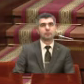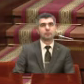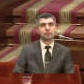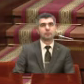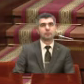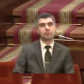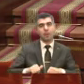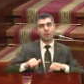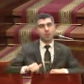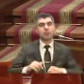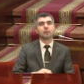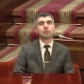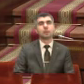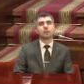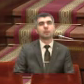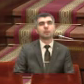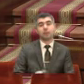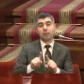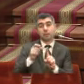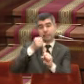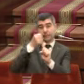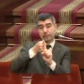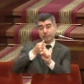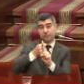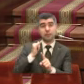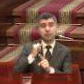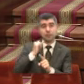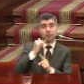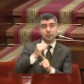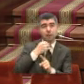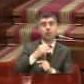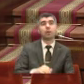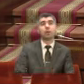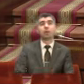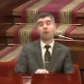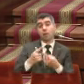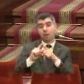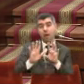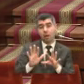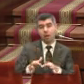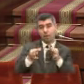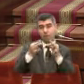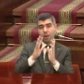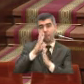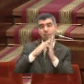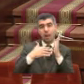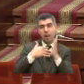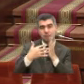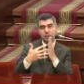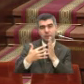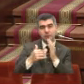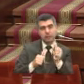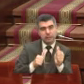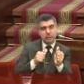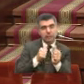سيدة الوزيرة المحترمة، رغم المجهودات التي تحدثتم عنها، فإن حصيلة برنامج إدماج الأطفال ذوي